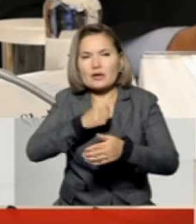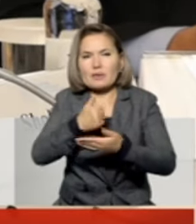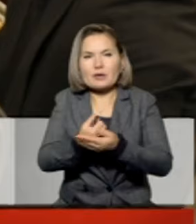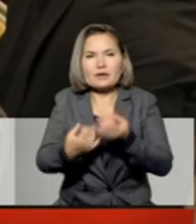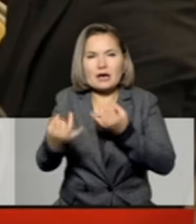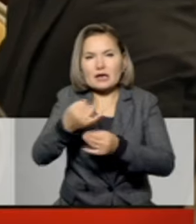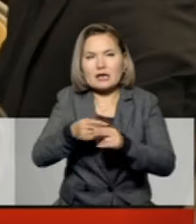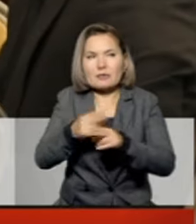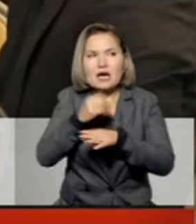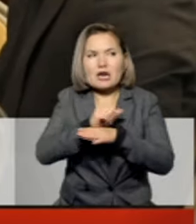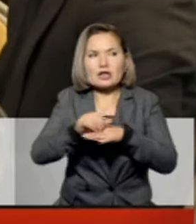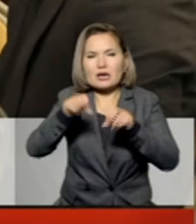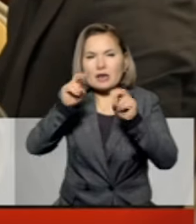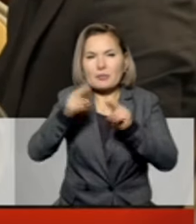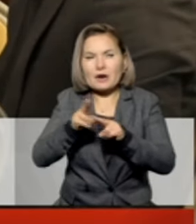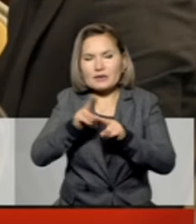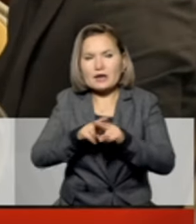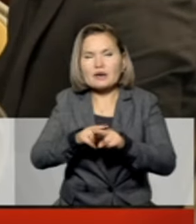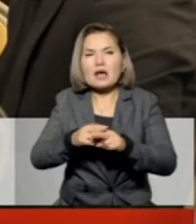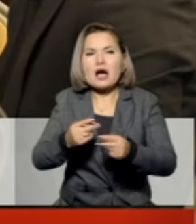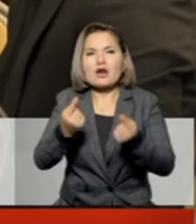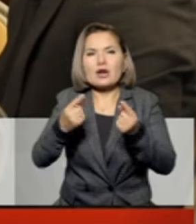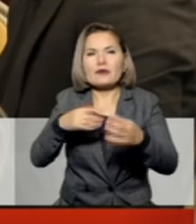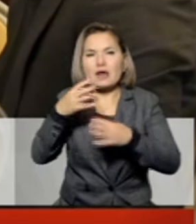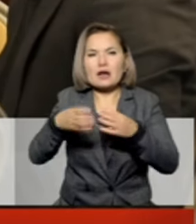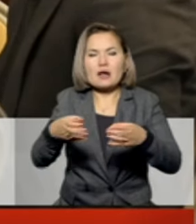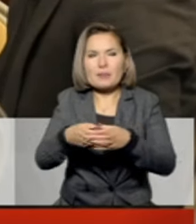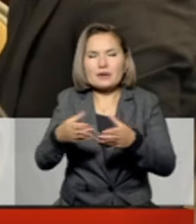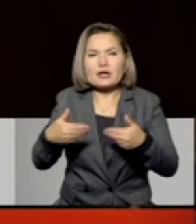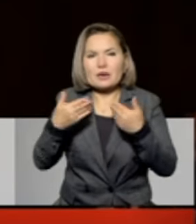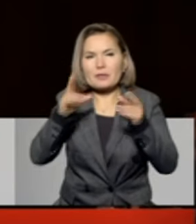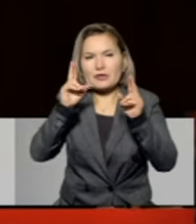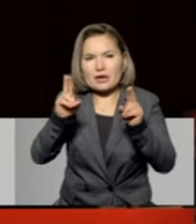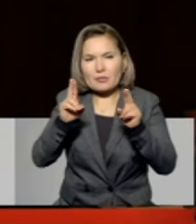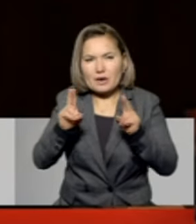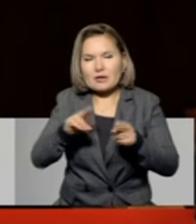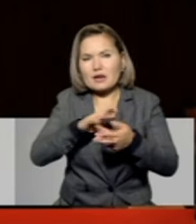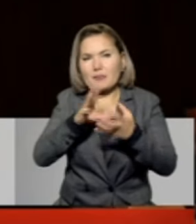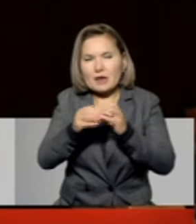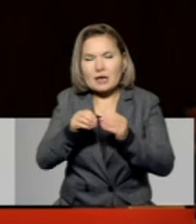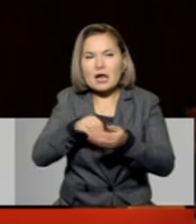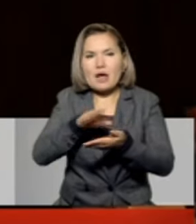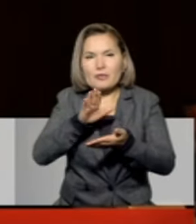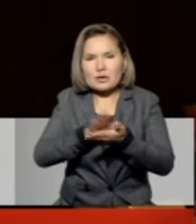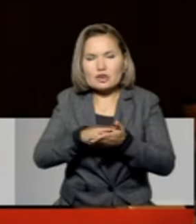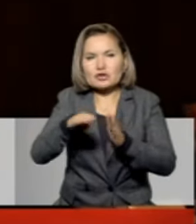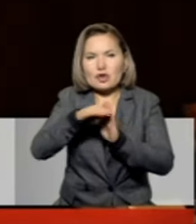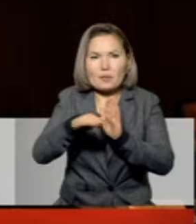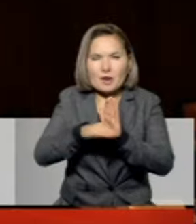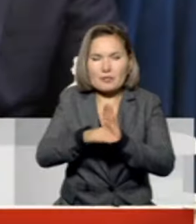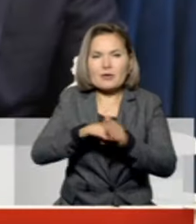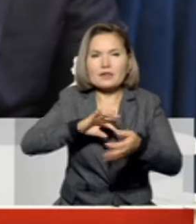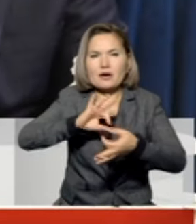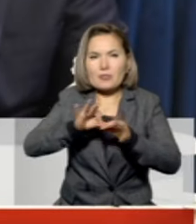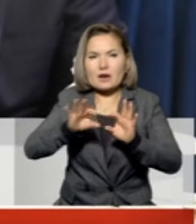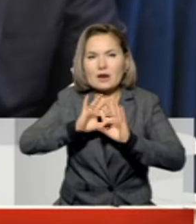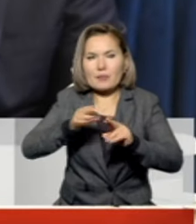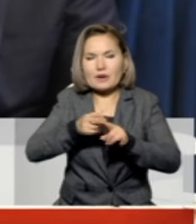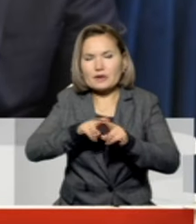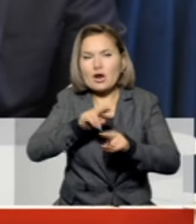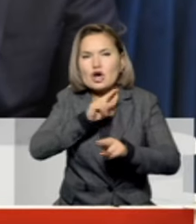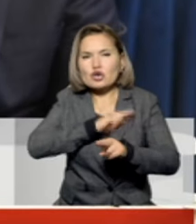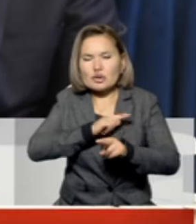талқылады. Ал шетелдік мамандар саладағы халықаралық ұйымдар ұсынған ережелер мен нормалардың белгіленген жүйесі туралы айтып,